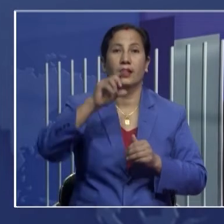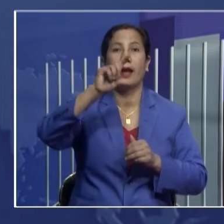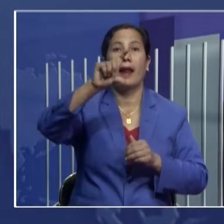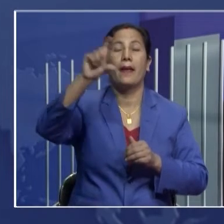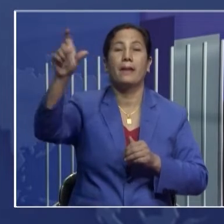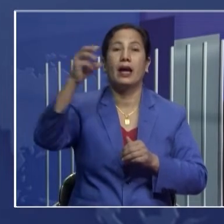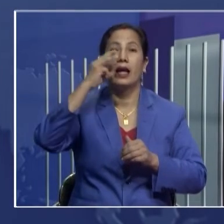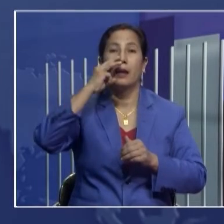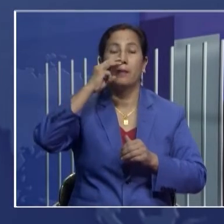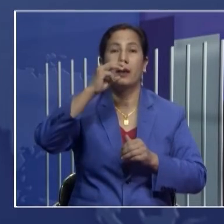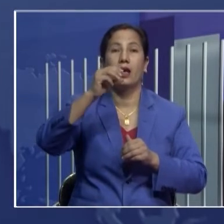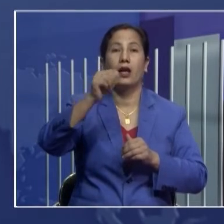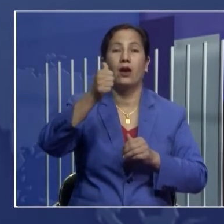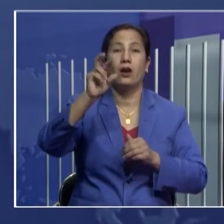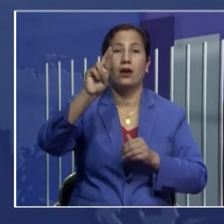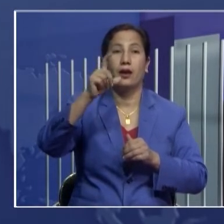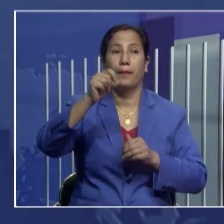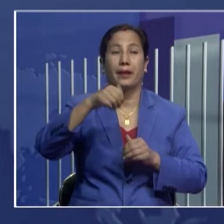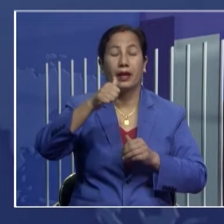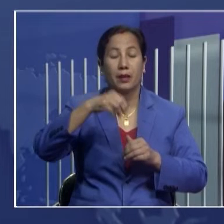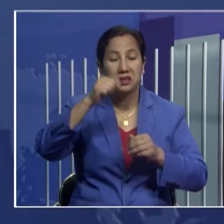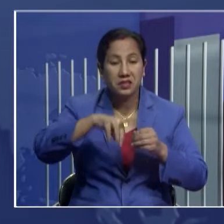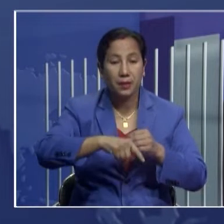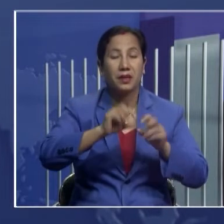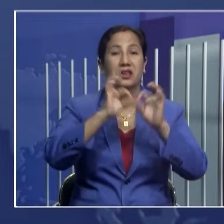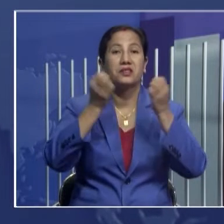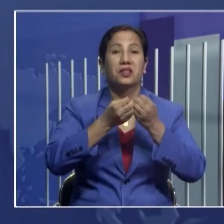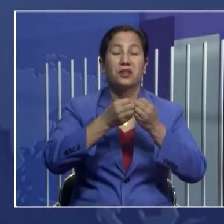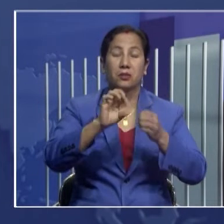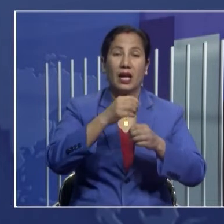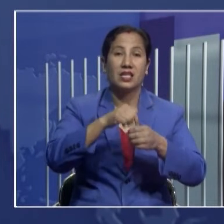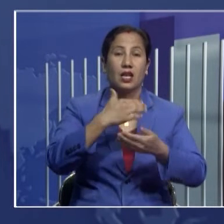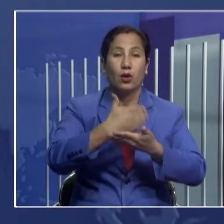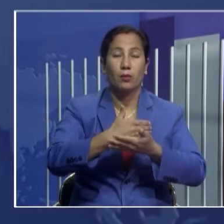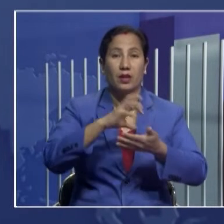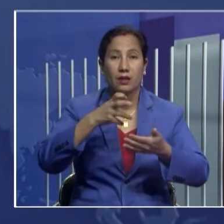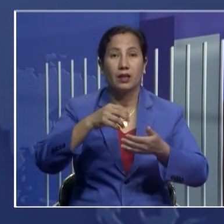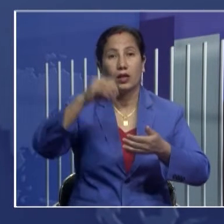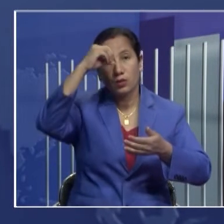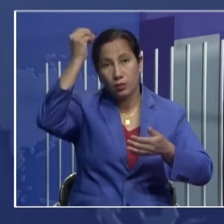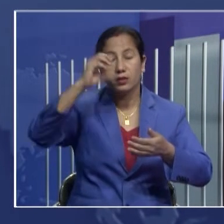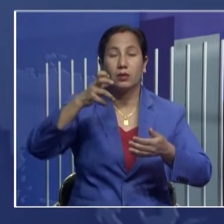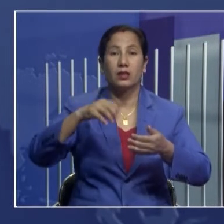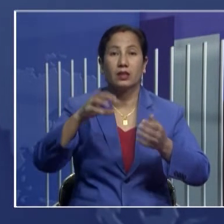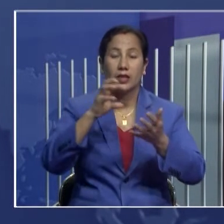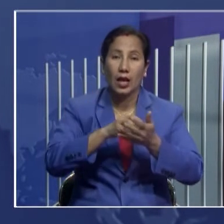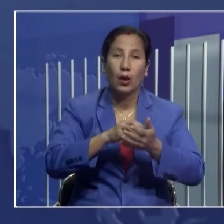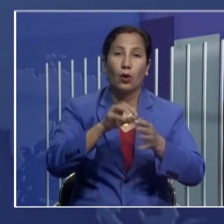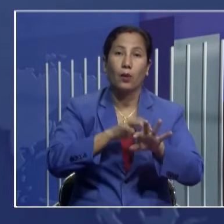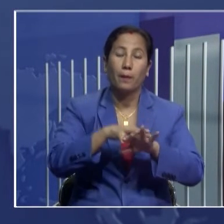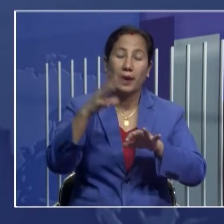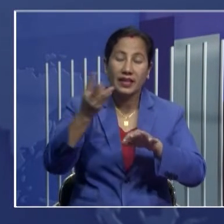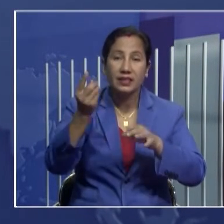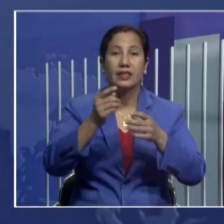नेपालमा अरब सागरमा बढेको निम्नचापीय क्षेत्रको आंशिक प्रभावले आज लुम्बिनी, कर्णाली र सुदूरपश्चिम प्रदेशका भूभागहरूमा